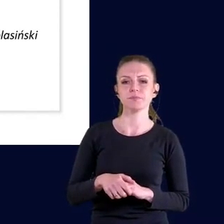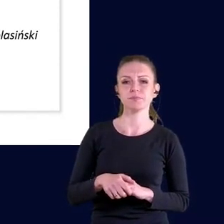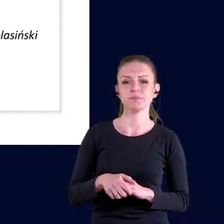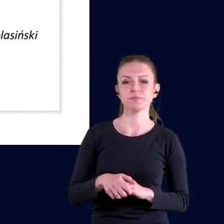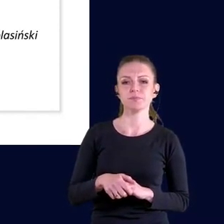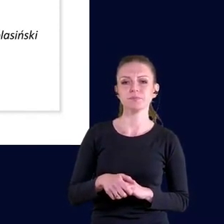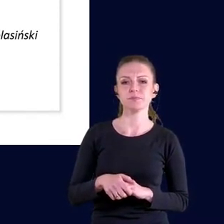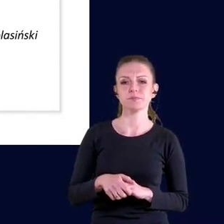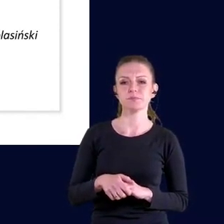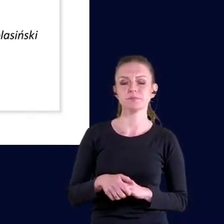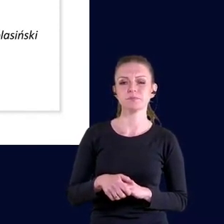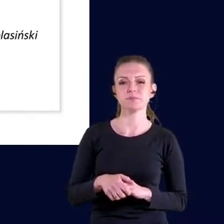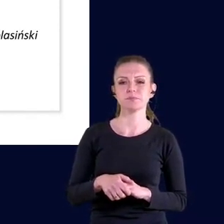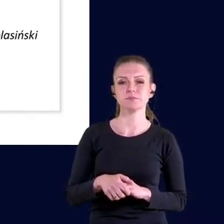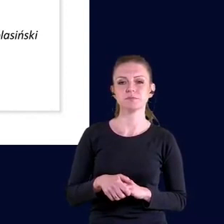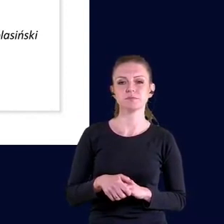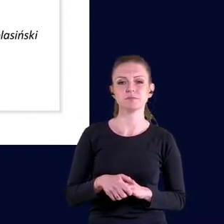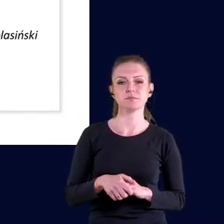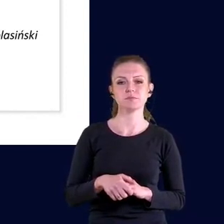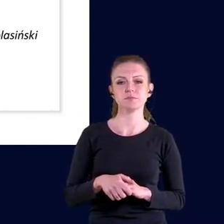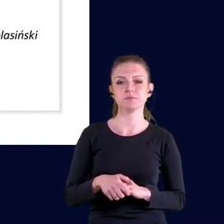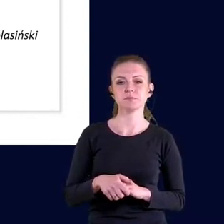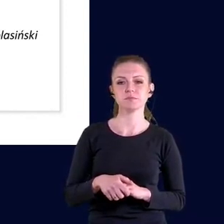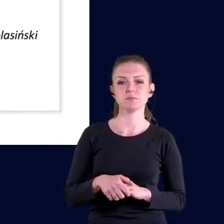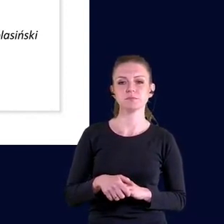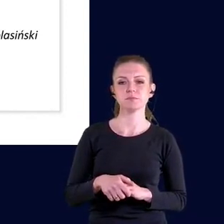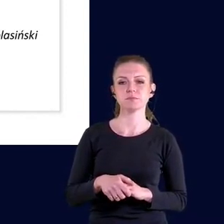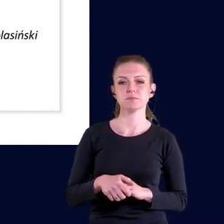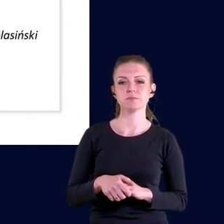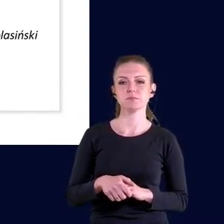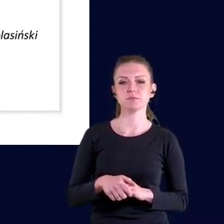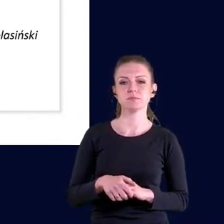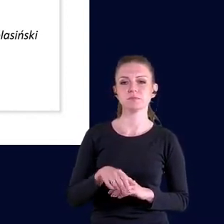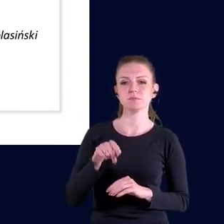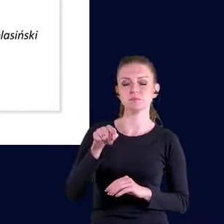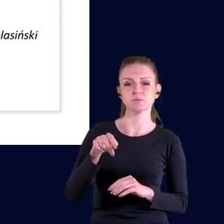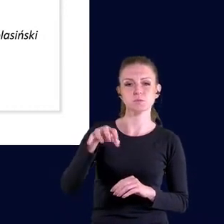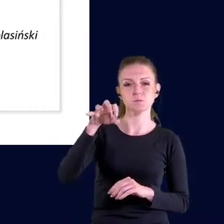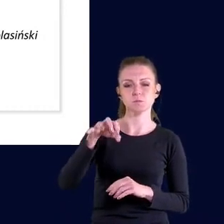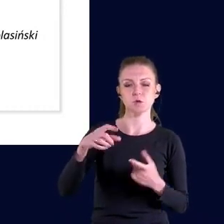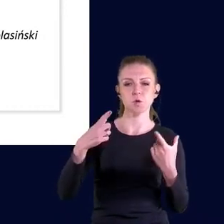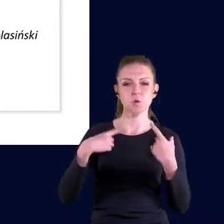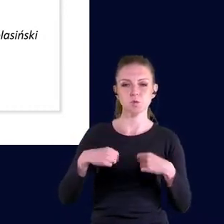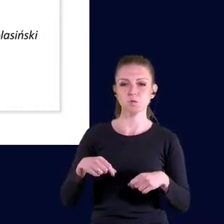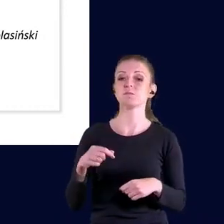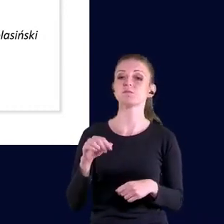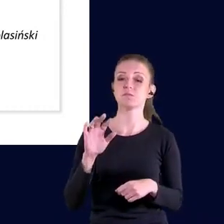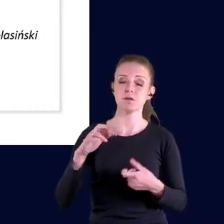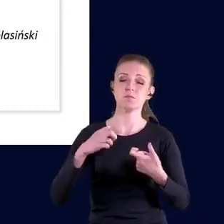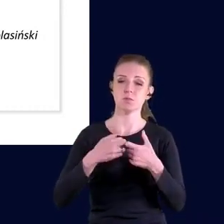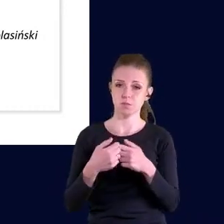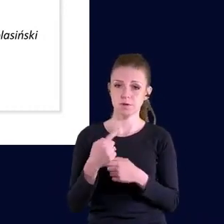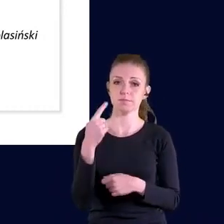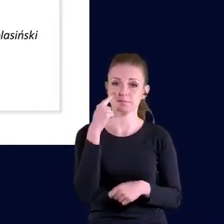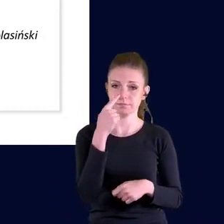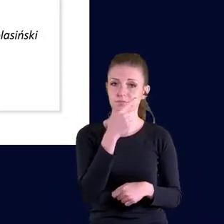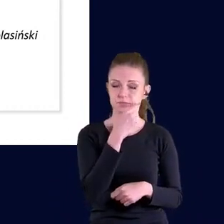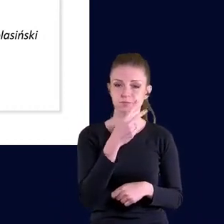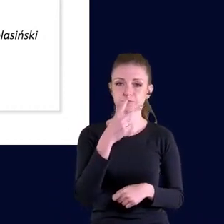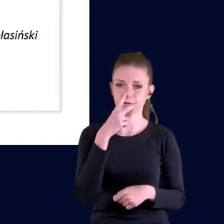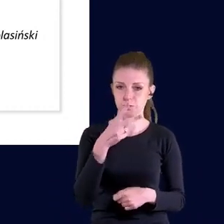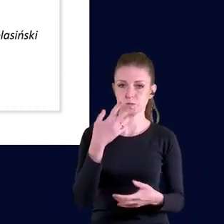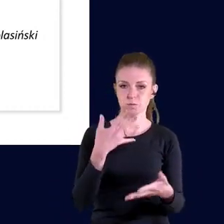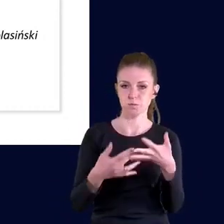stawia wyzwanie przed twórcą jest grupa osób z niepełnosprawnością wzrokową my to wyzwanie